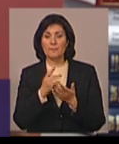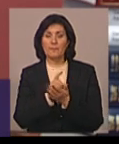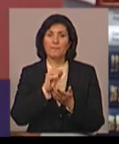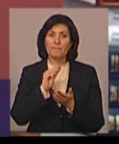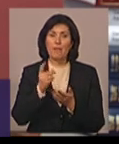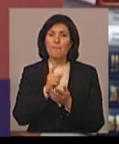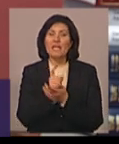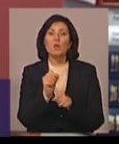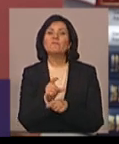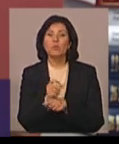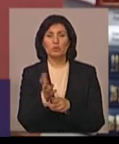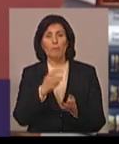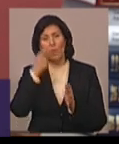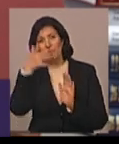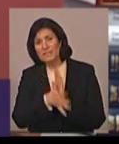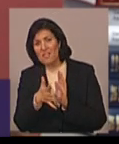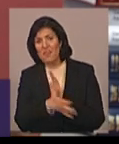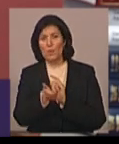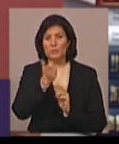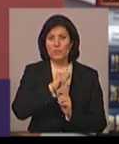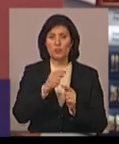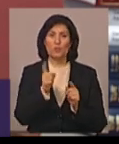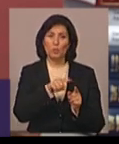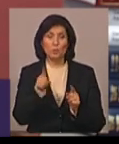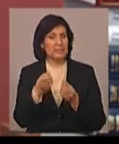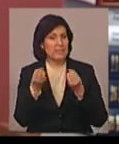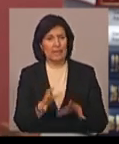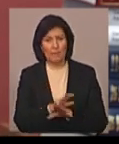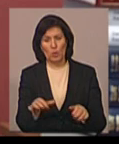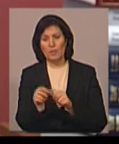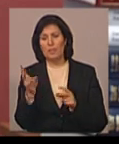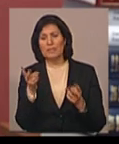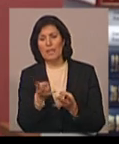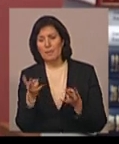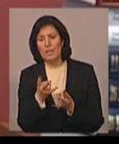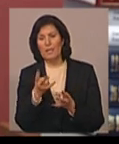або пізнавальну, або естетичну, або і ту, і другу. Це дуже непросто. Крім того, треба